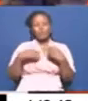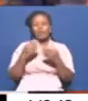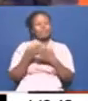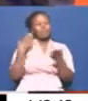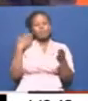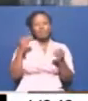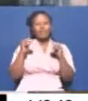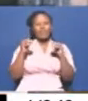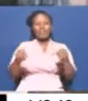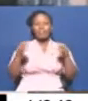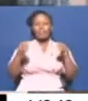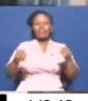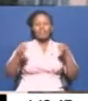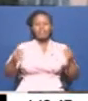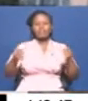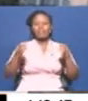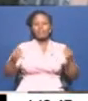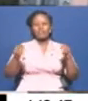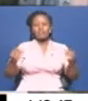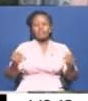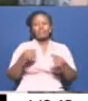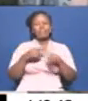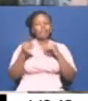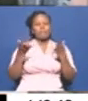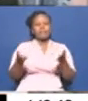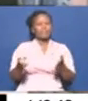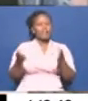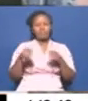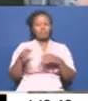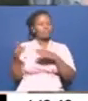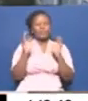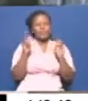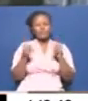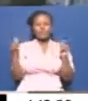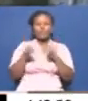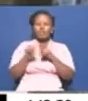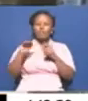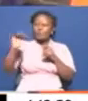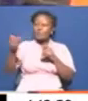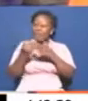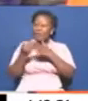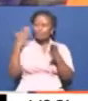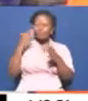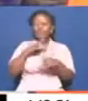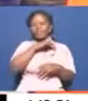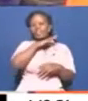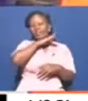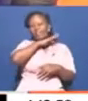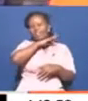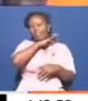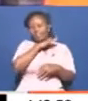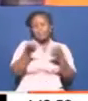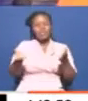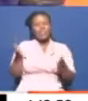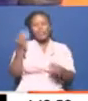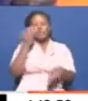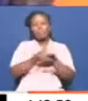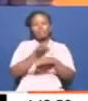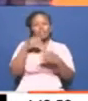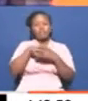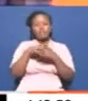ile neto madafai ilikuwa mingi sana na town ilikuwa chafu. Na ilikuwa ni ngumu sana investors kuleta maendeleo katika hii